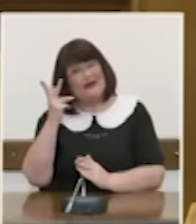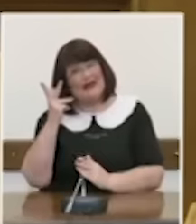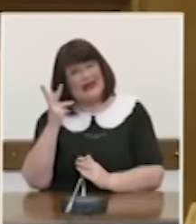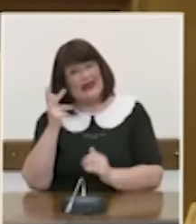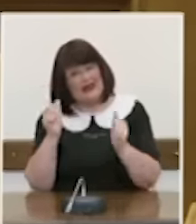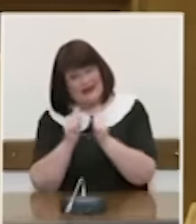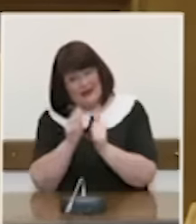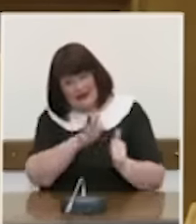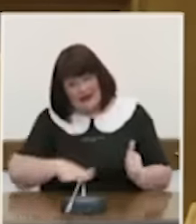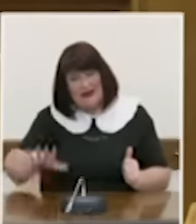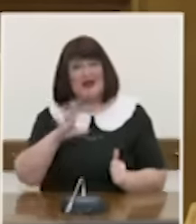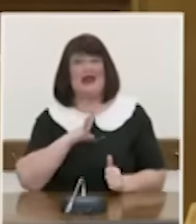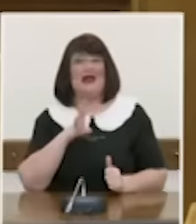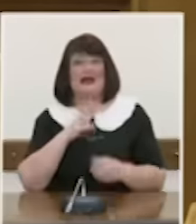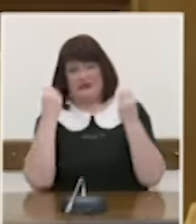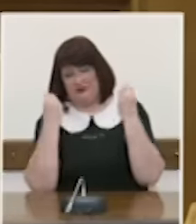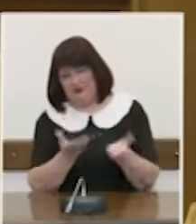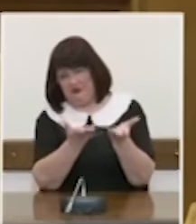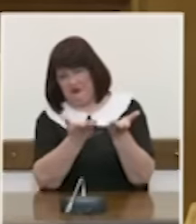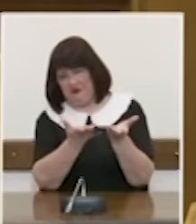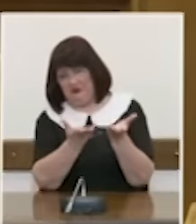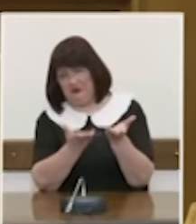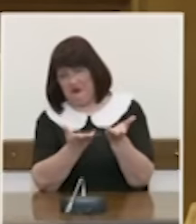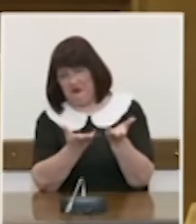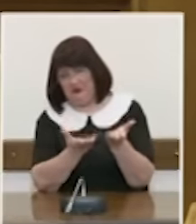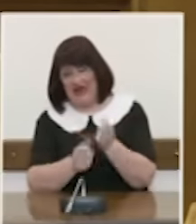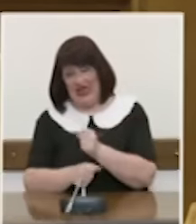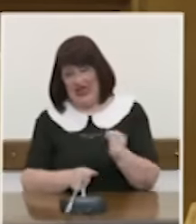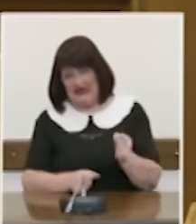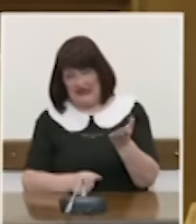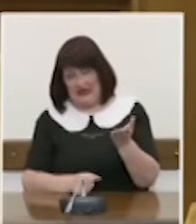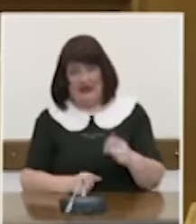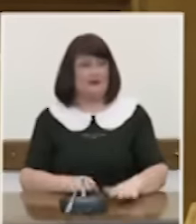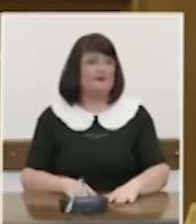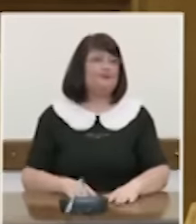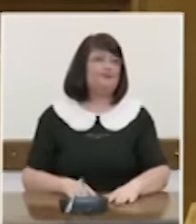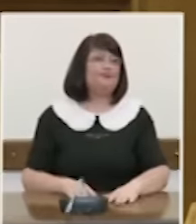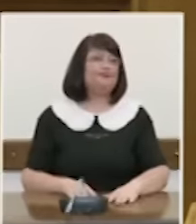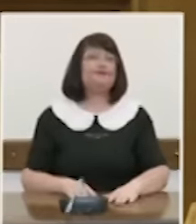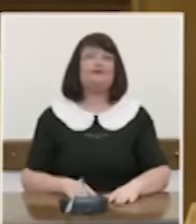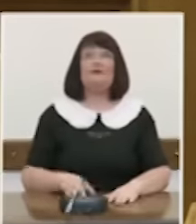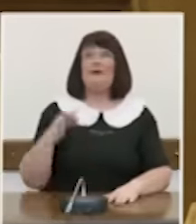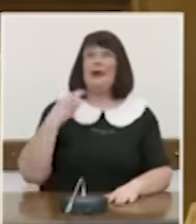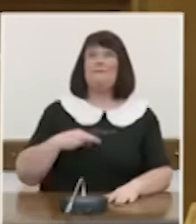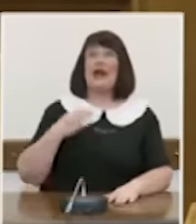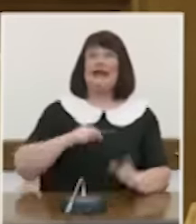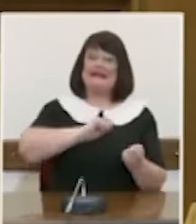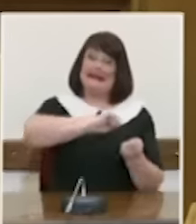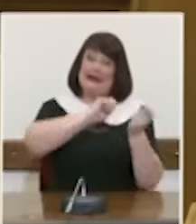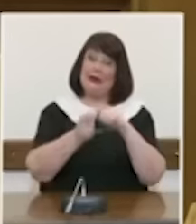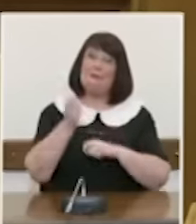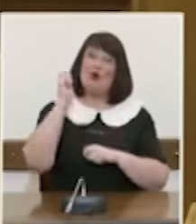πολιτική τρομάρα σας. Δεν αγγίζεται ακόμα την πολιτική της πράσινης μετάβασης, τα